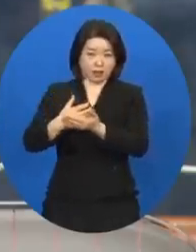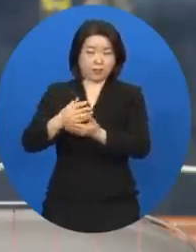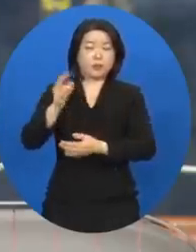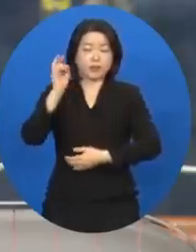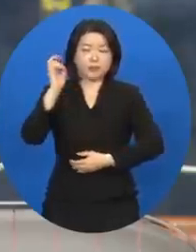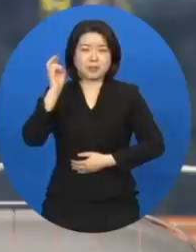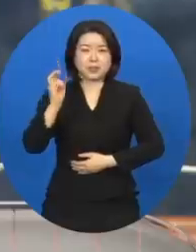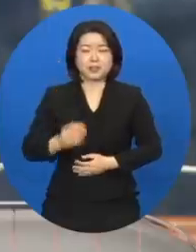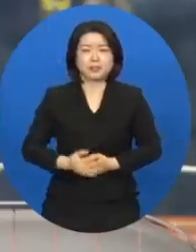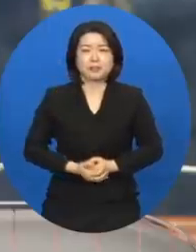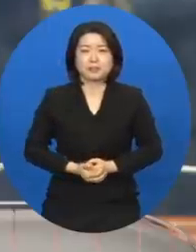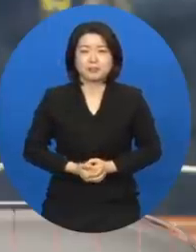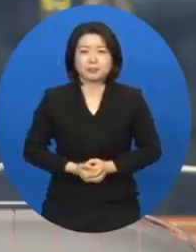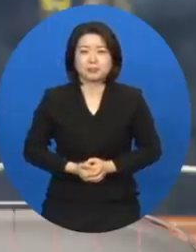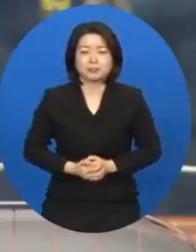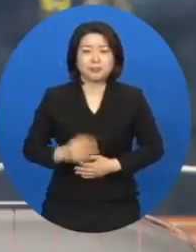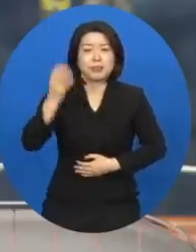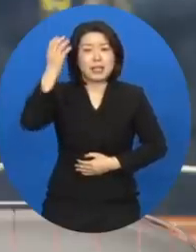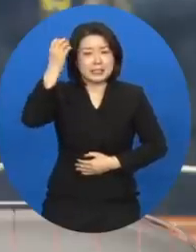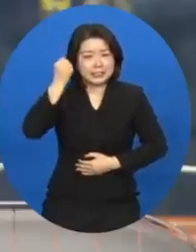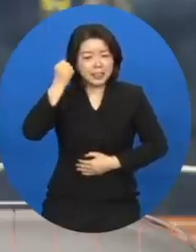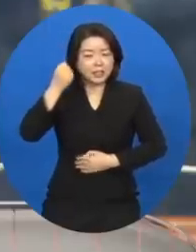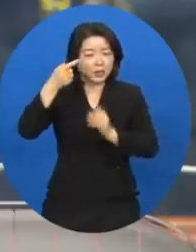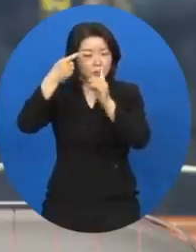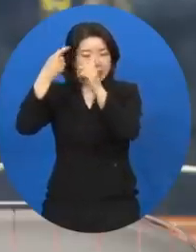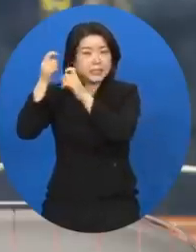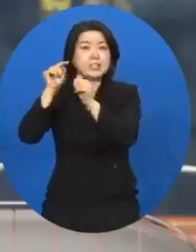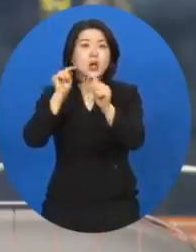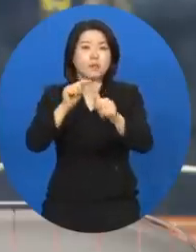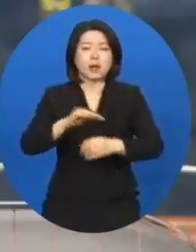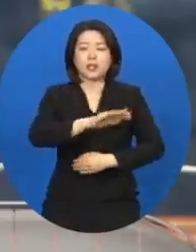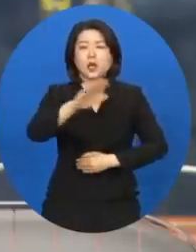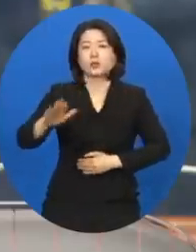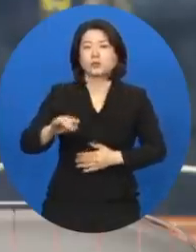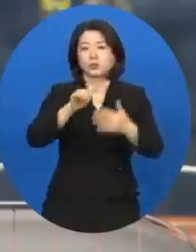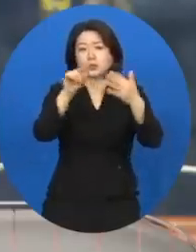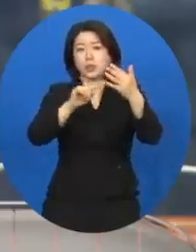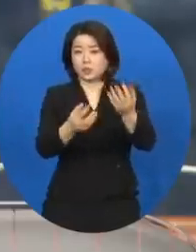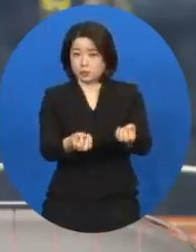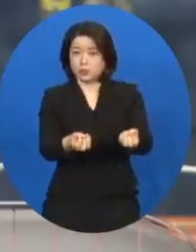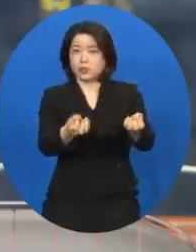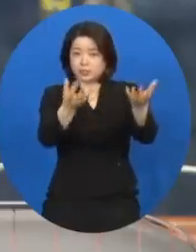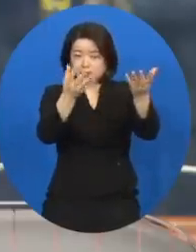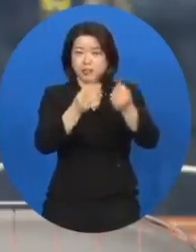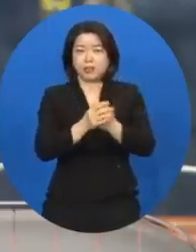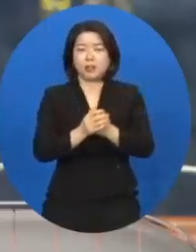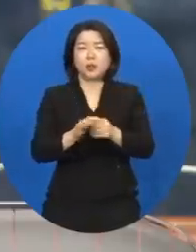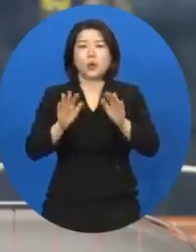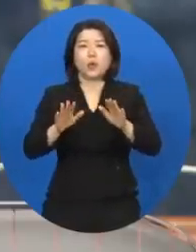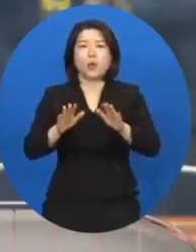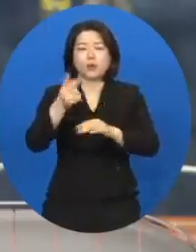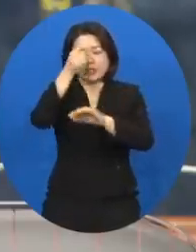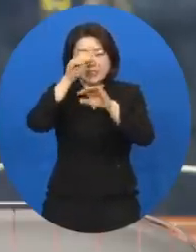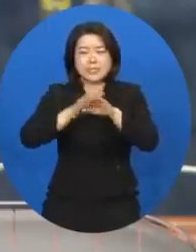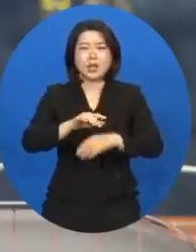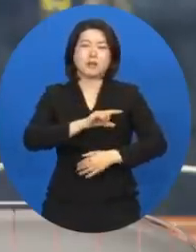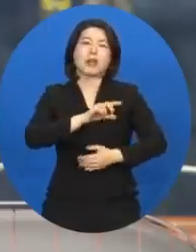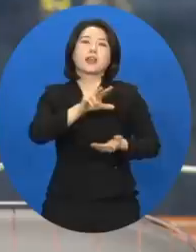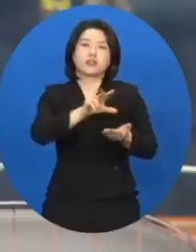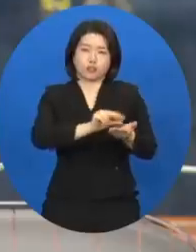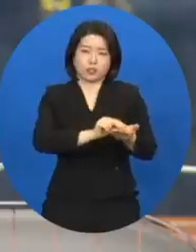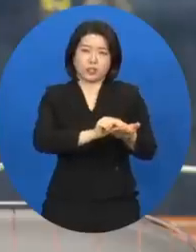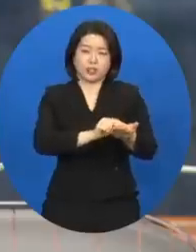겁니다. 기억하고 기념하라 우리의 유월절, 이것이 오늘 예배의 주제이고 우리